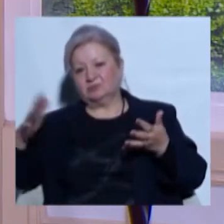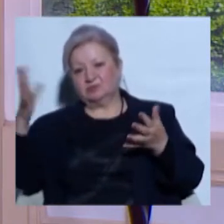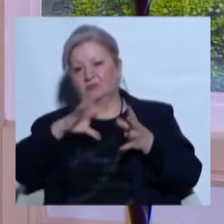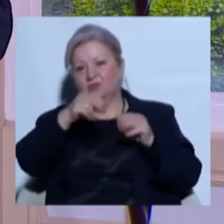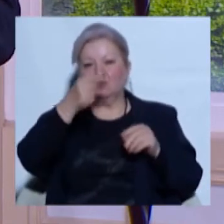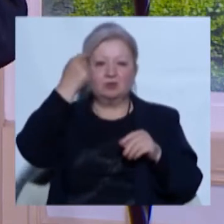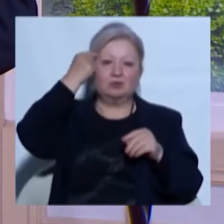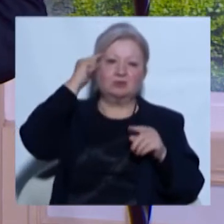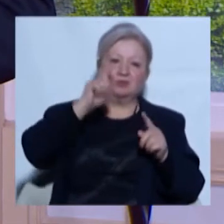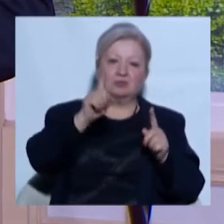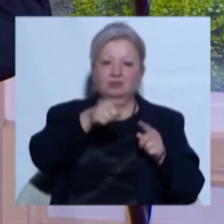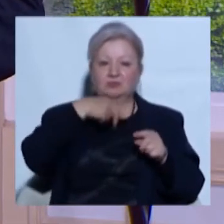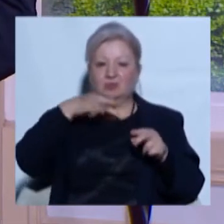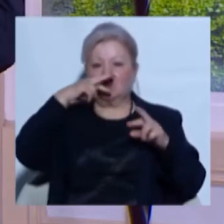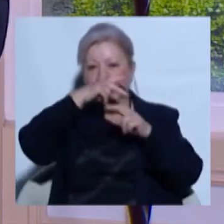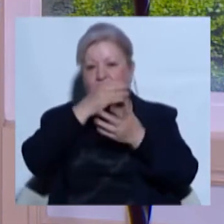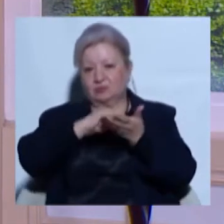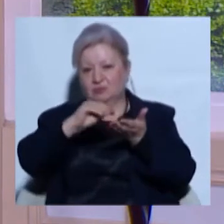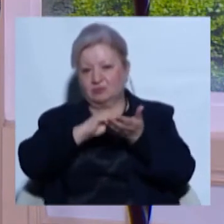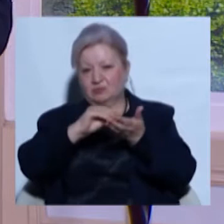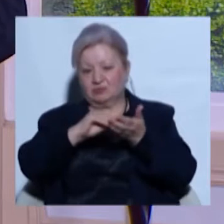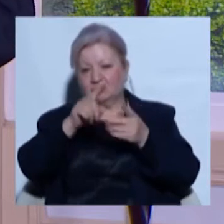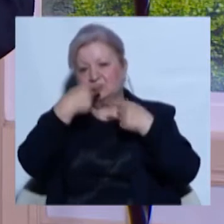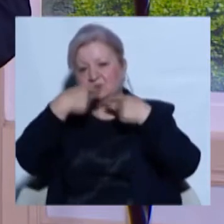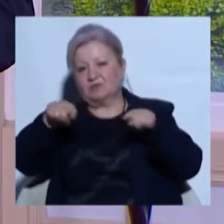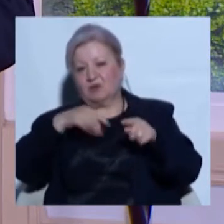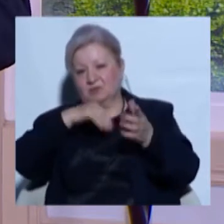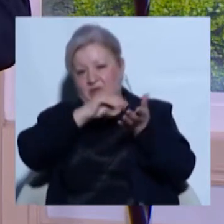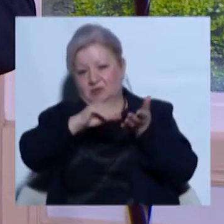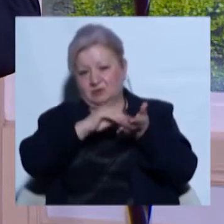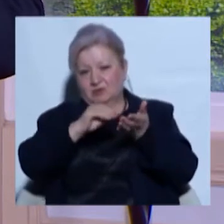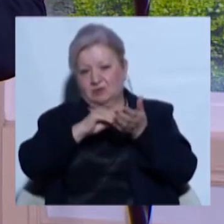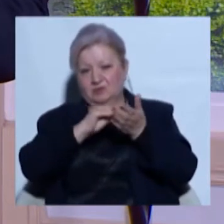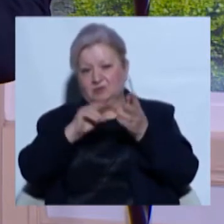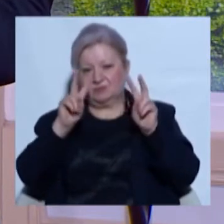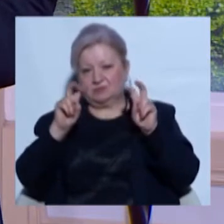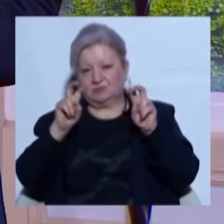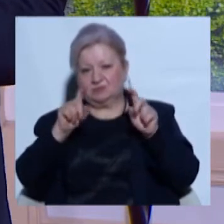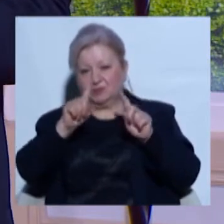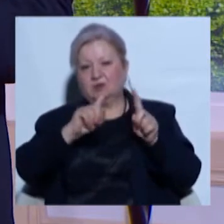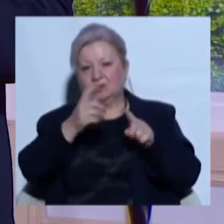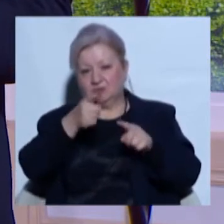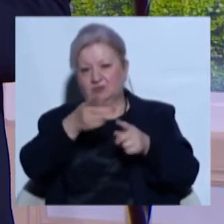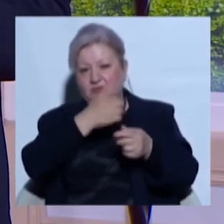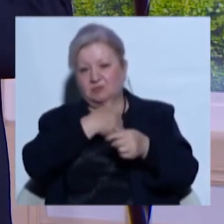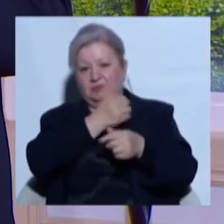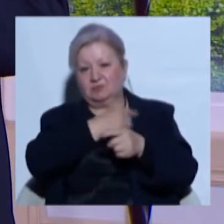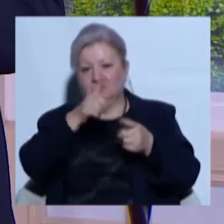რომ აქ შეცდომა მომივიდა და სხვანაირად დავწერე სათაური? არა, მე მინდა ეს შემაჯამებელი